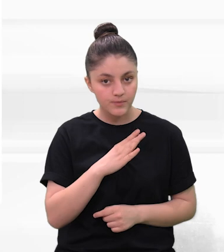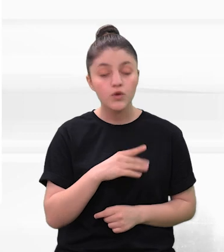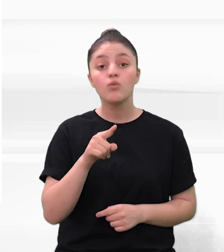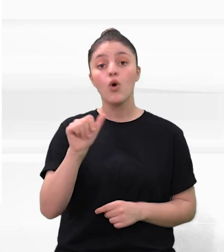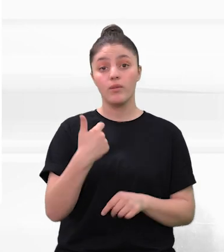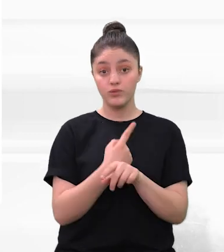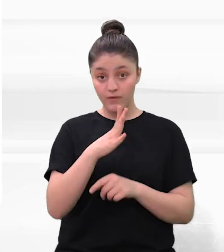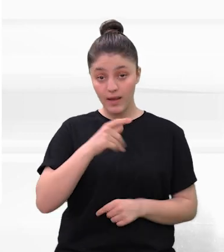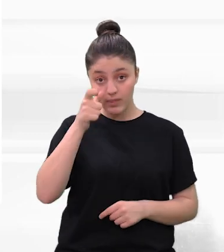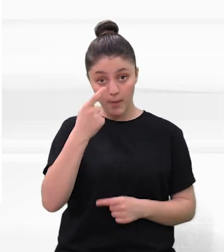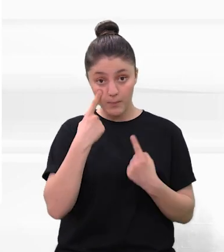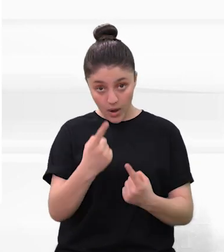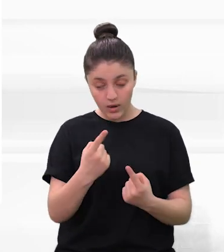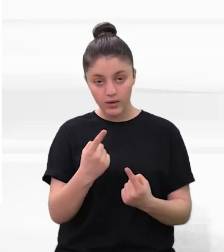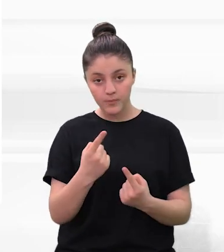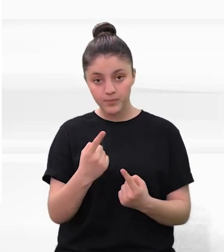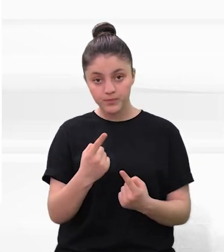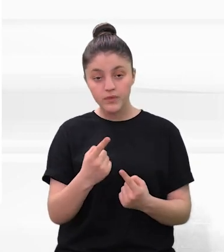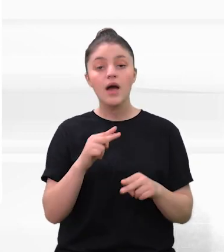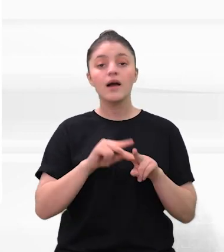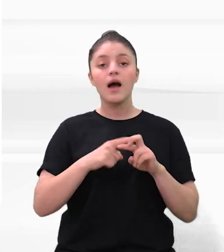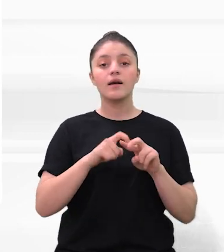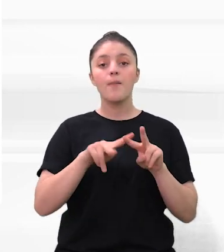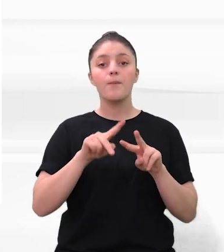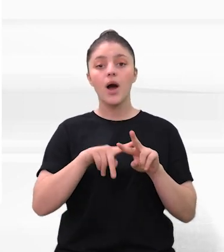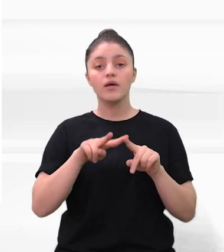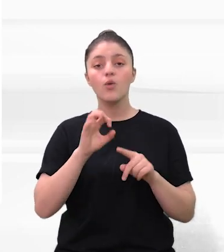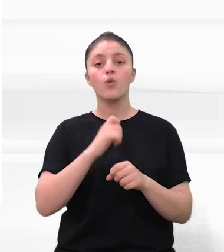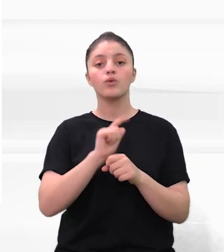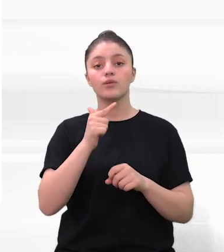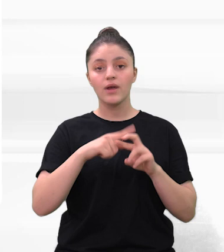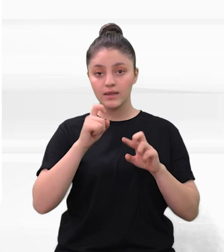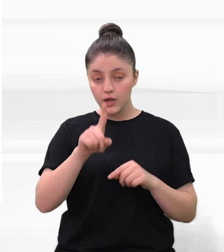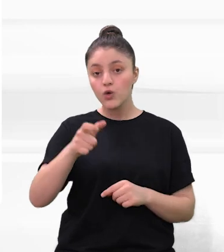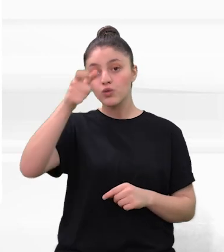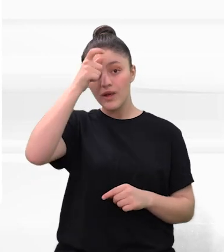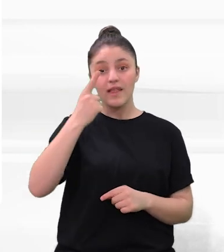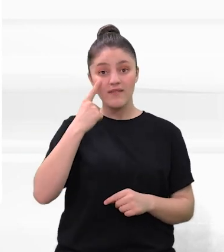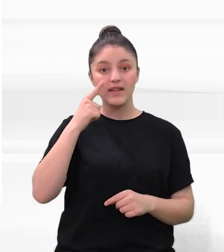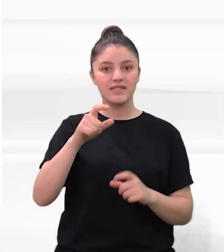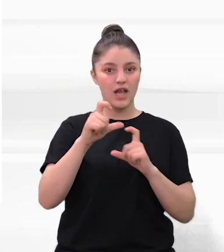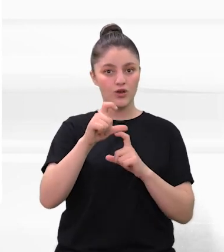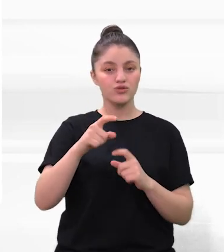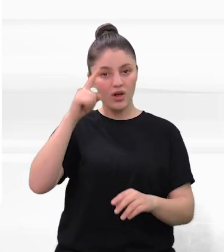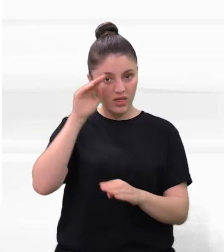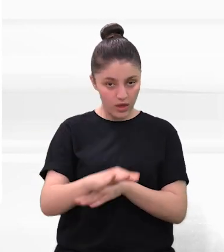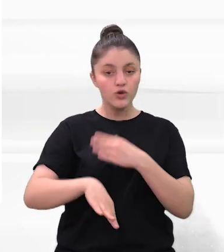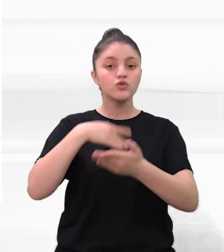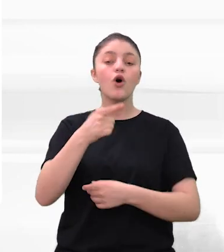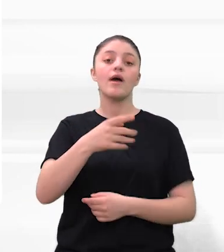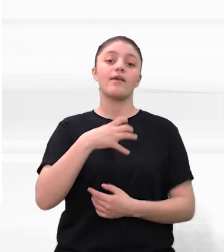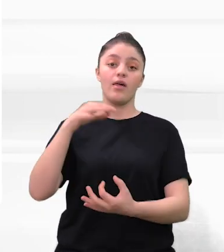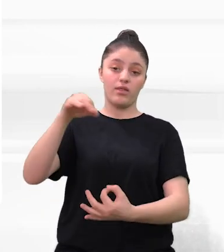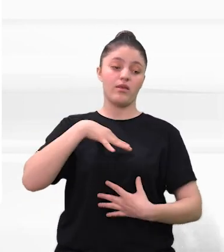Burası önemli dikkat edin özellikle Karamanoğulları Türkiye Selçuklu Devleti yıkıldıktan sonra kendilerini Türkiye seçmeleri için Valisi devam ediyor